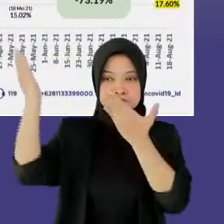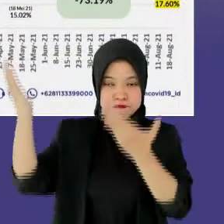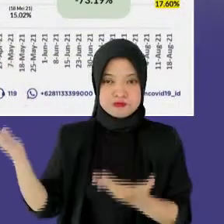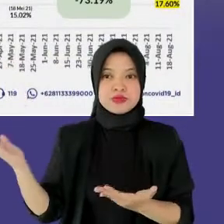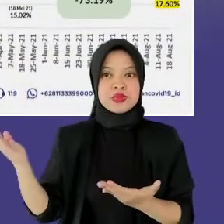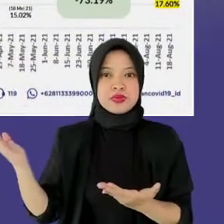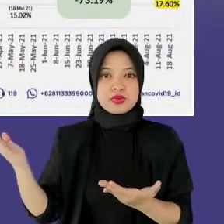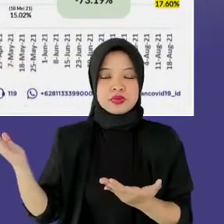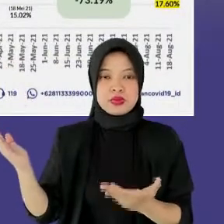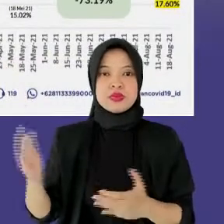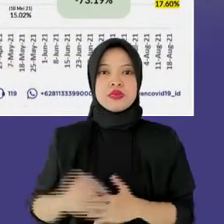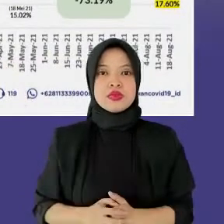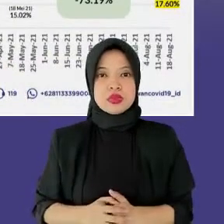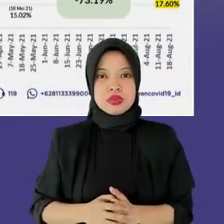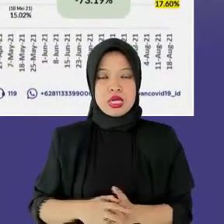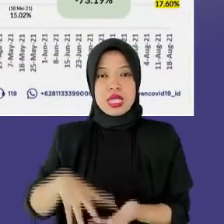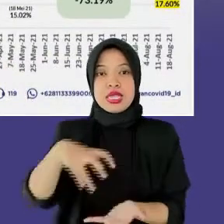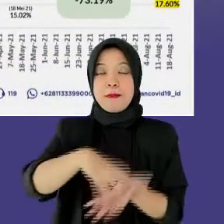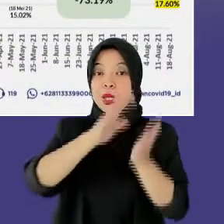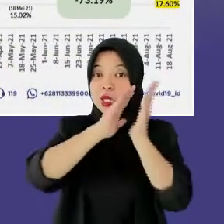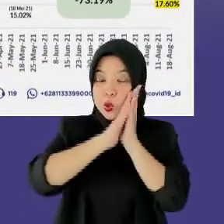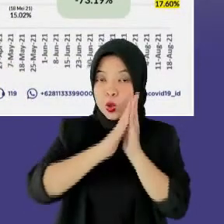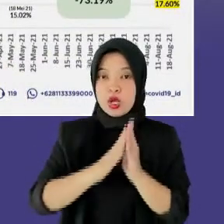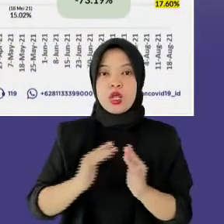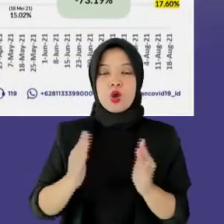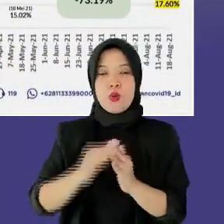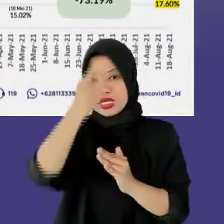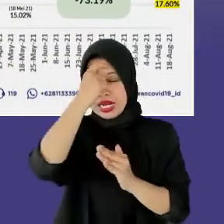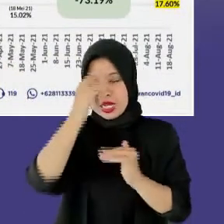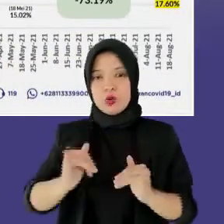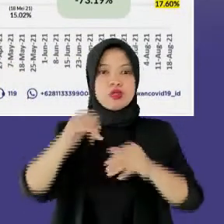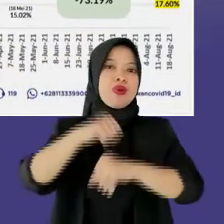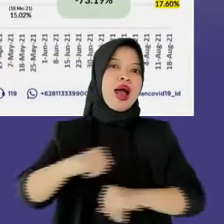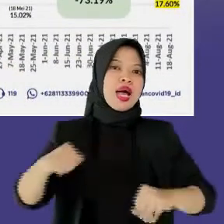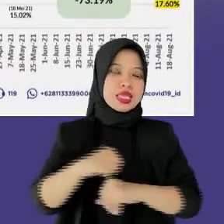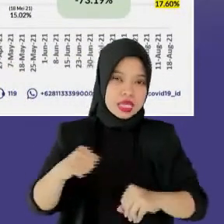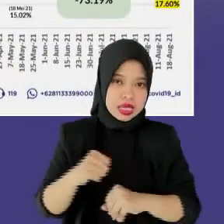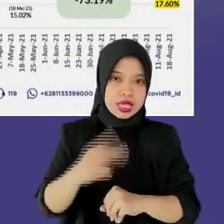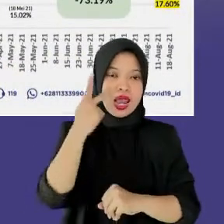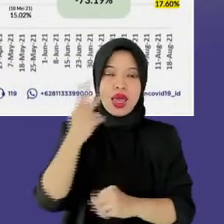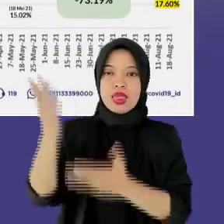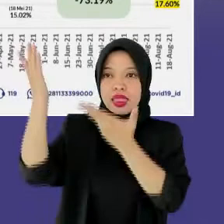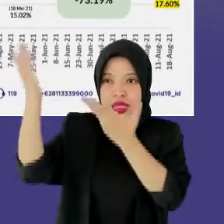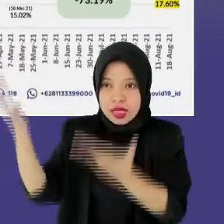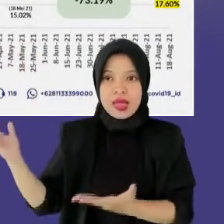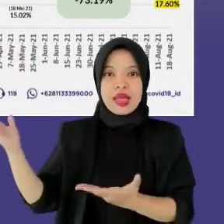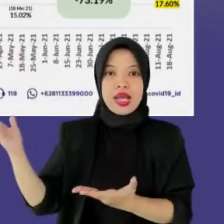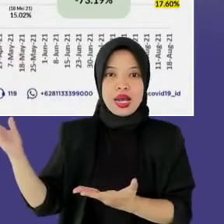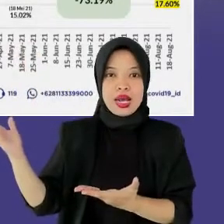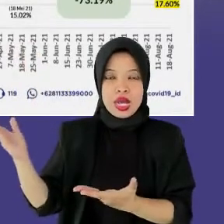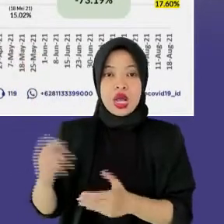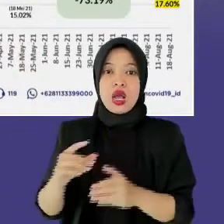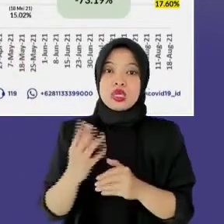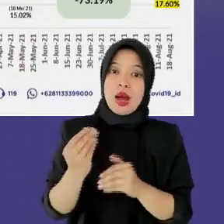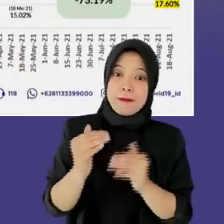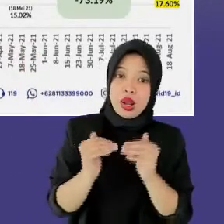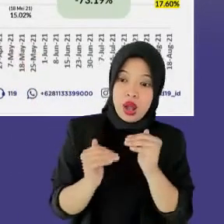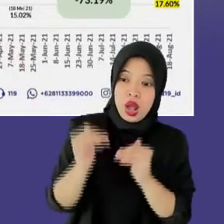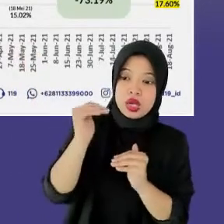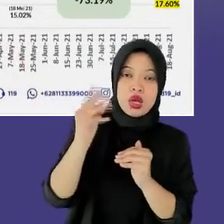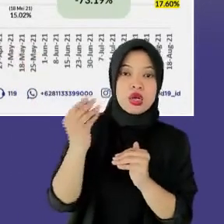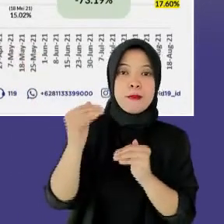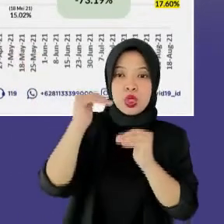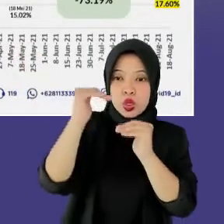ingin kasih lihat pergerakan BOR selama setahun terakhir, agar kita lihat apa yang terjadi gitu ya, kapan dia naik, kapan dia turun, dan